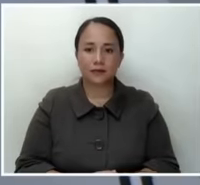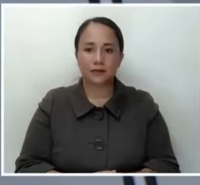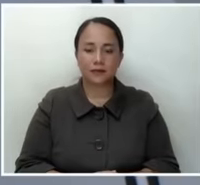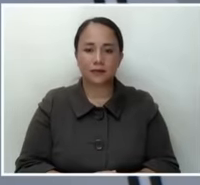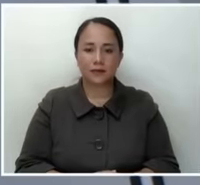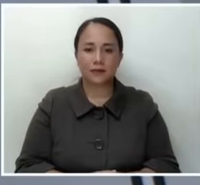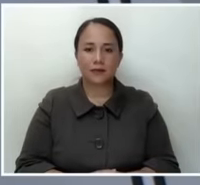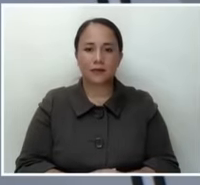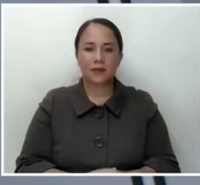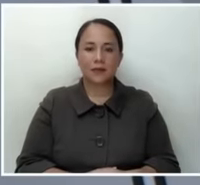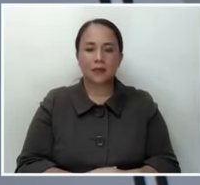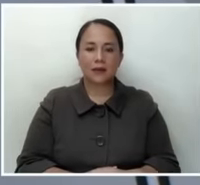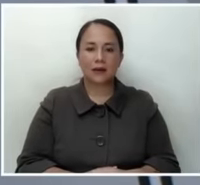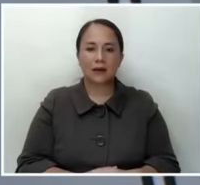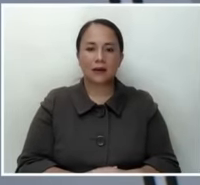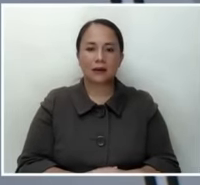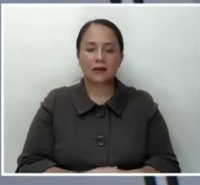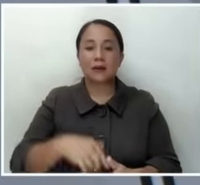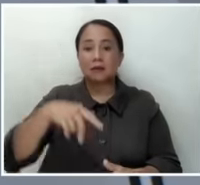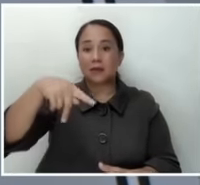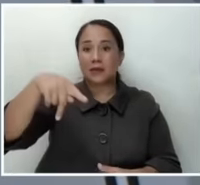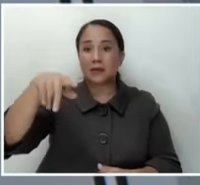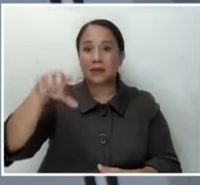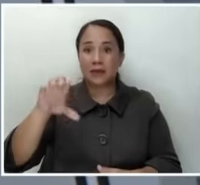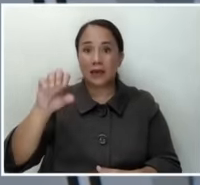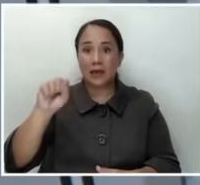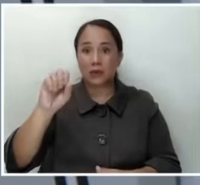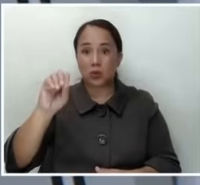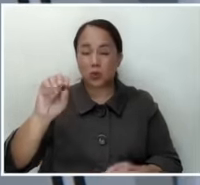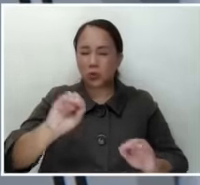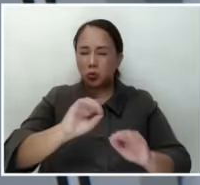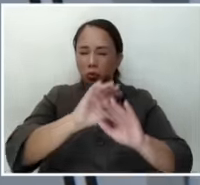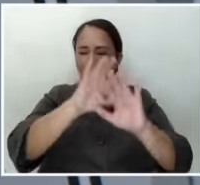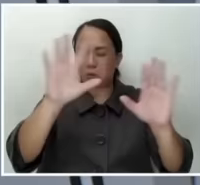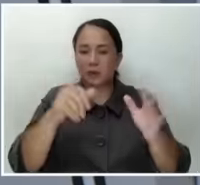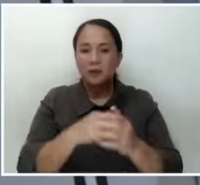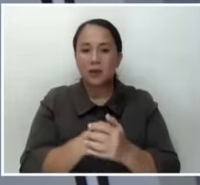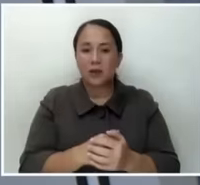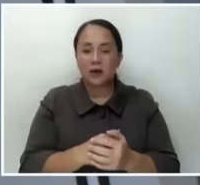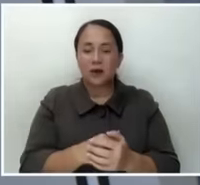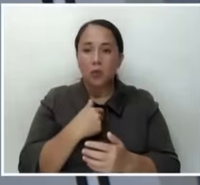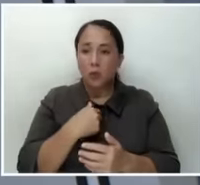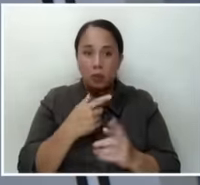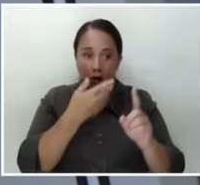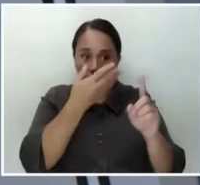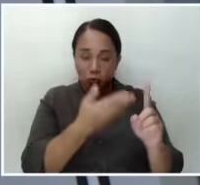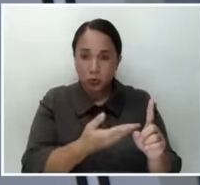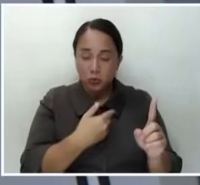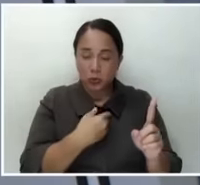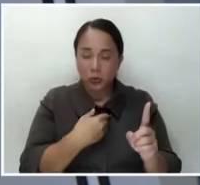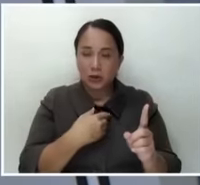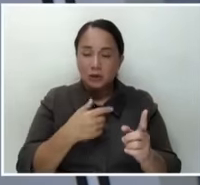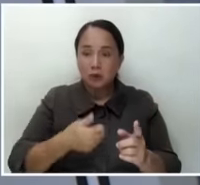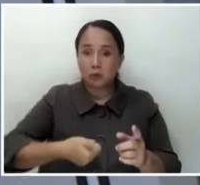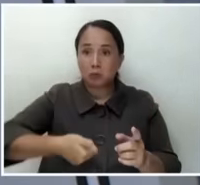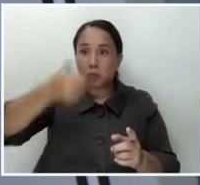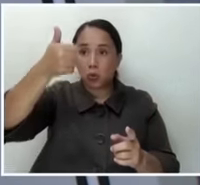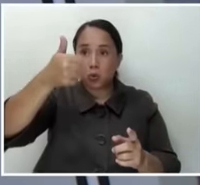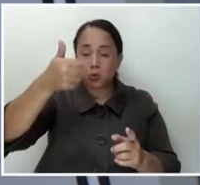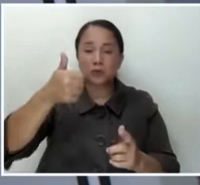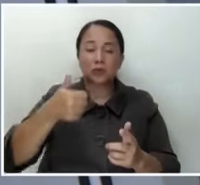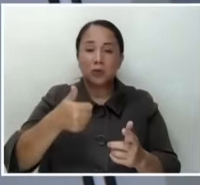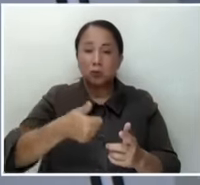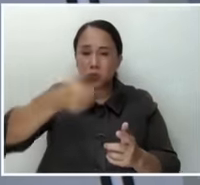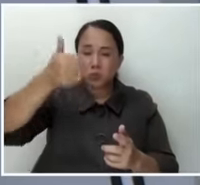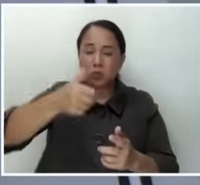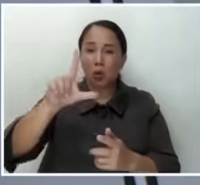Nilinaw ng pamunuan ng PCSO na walang mananaya na naka-jackpot sa loto ng 20 beses sa